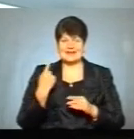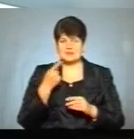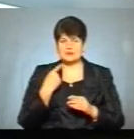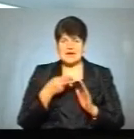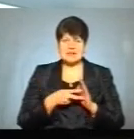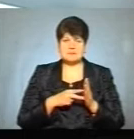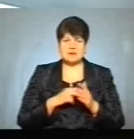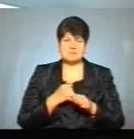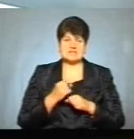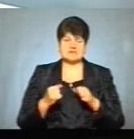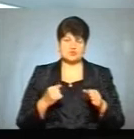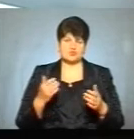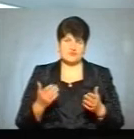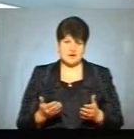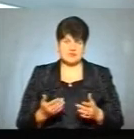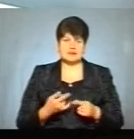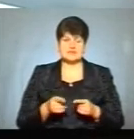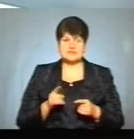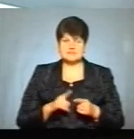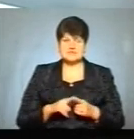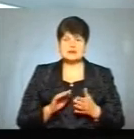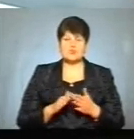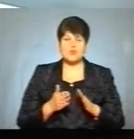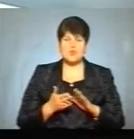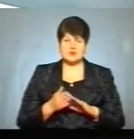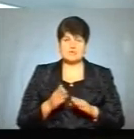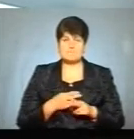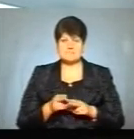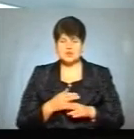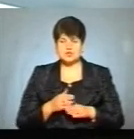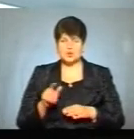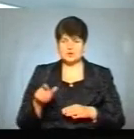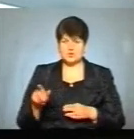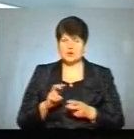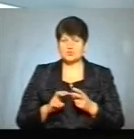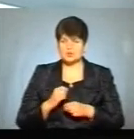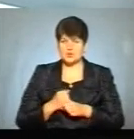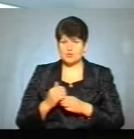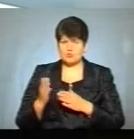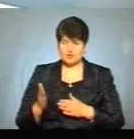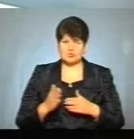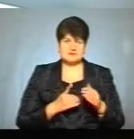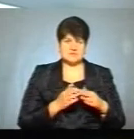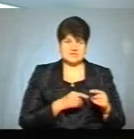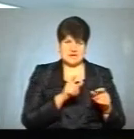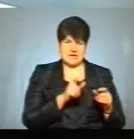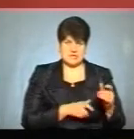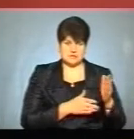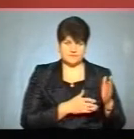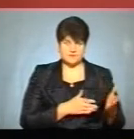працевлаштування. Це такий, так би мовити, така угода між людиною, яка шукає роботу безробітним, і нашим фахівцем, де є